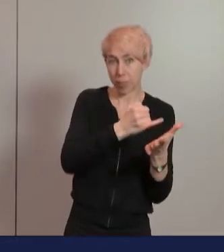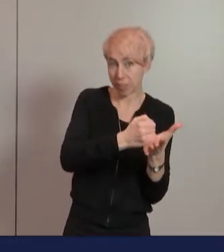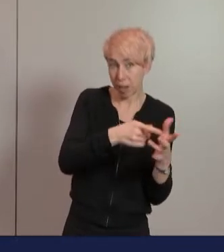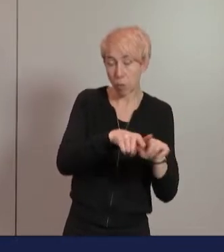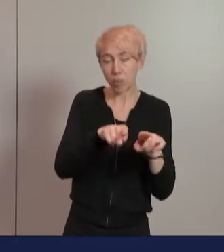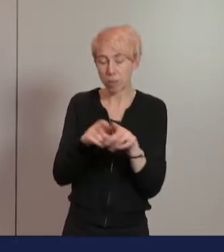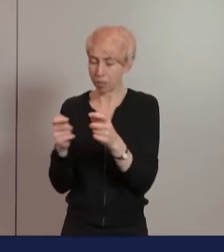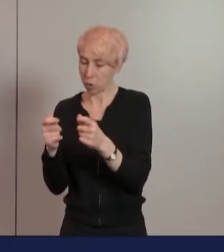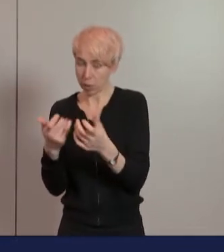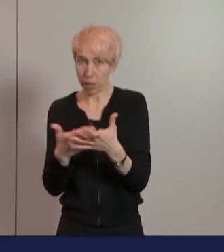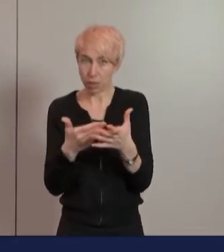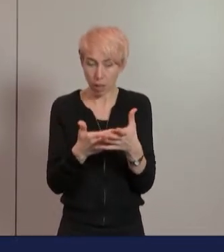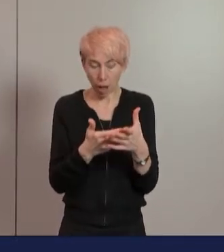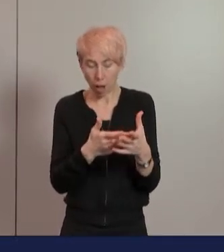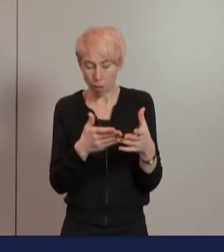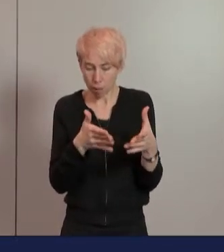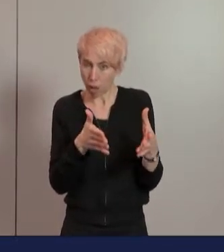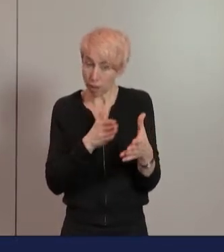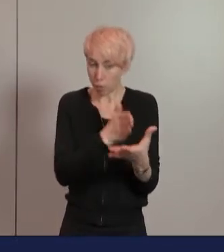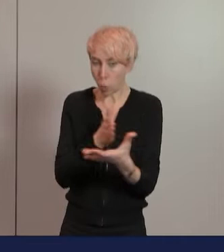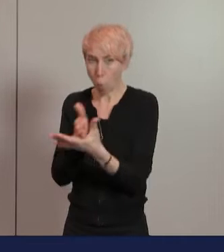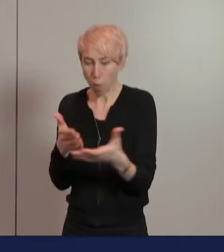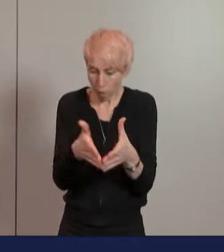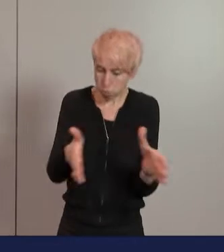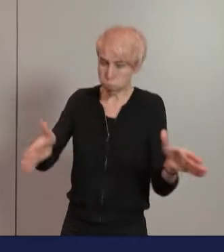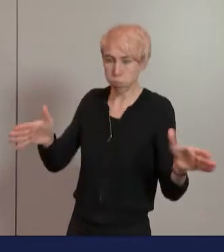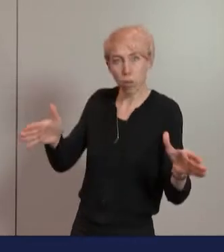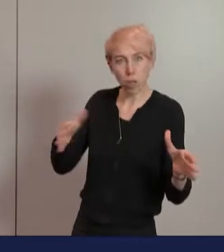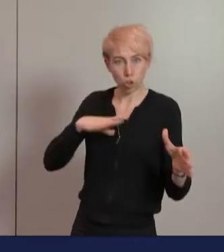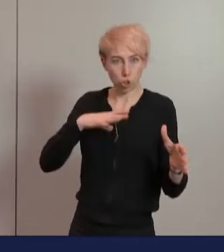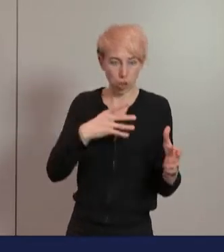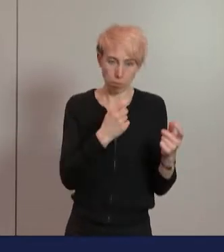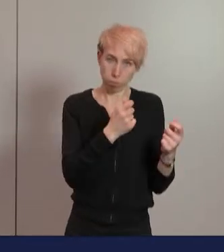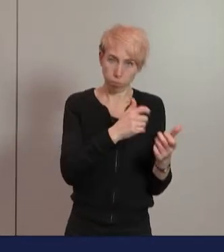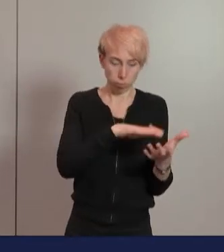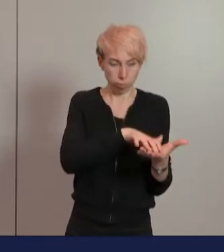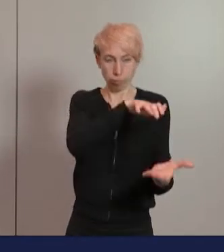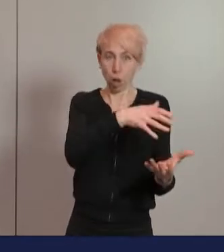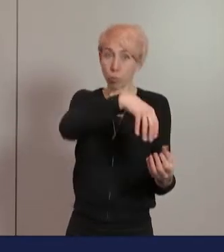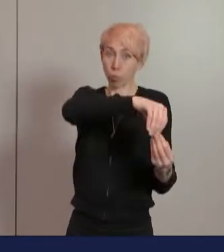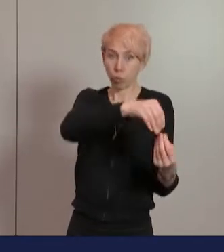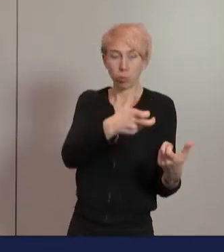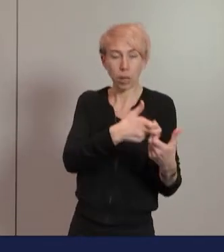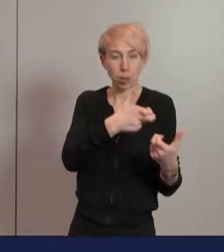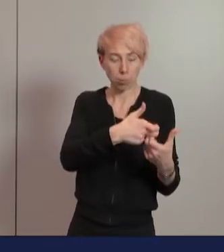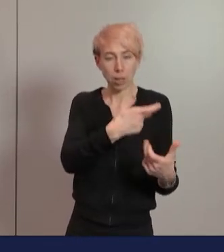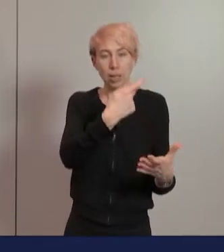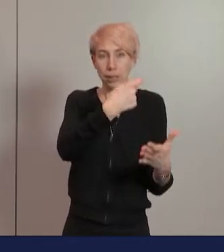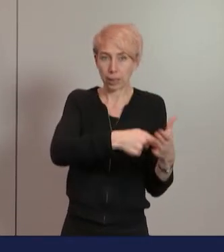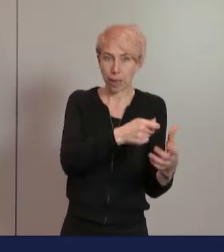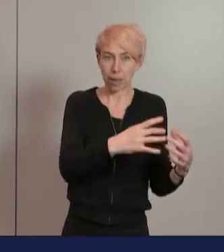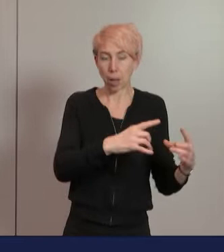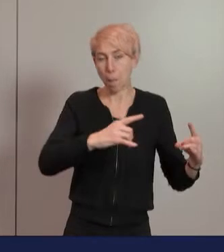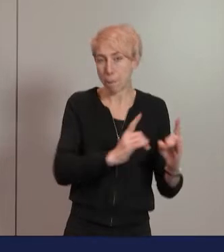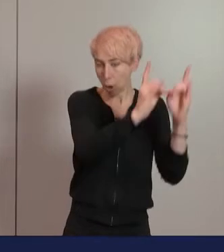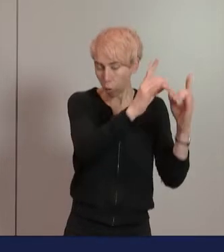des communes est élargi. Il intègre des ressources supplémentaires, comme la taxe sur les pylônes, la taxe locale sur la publicité